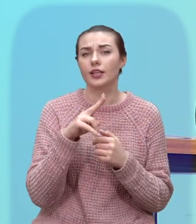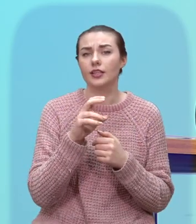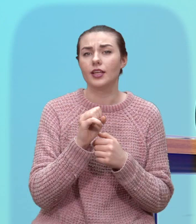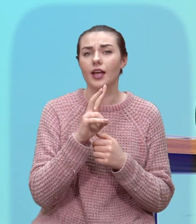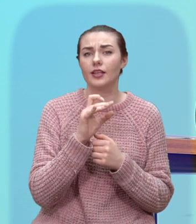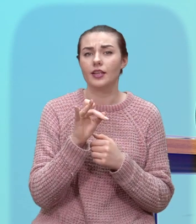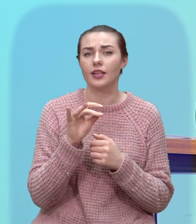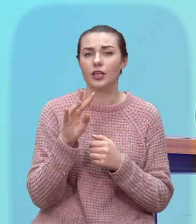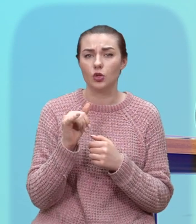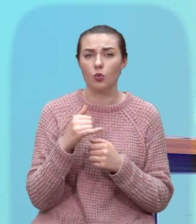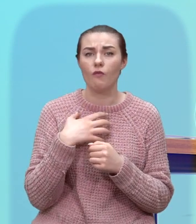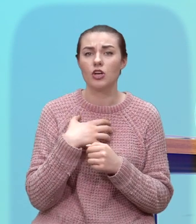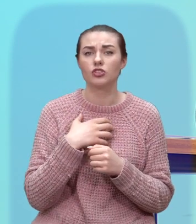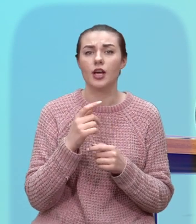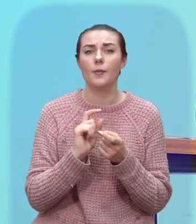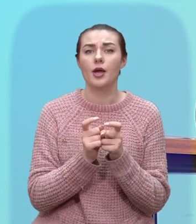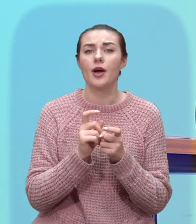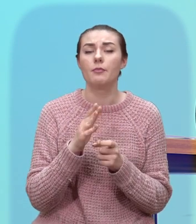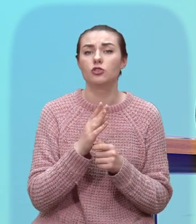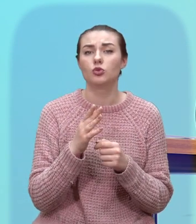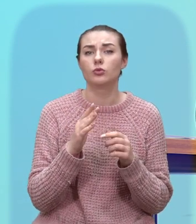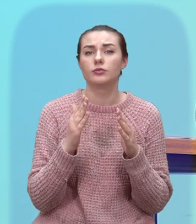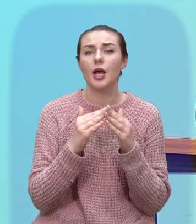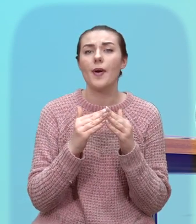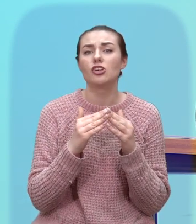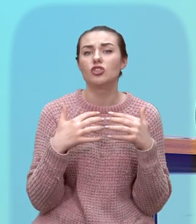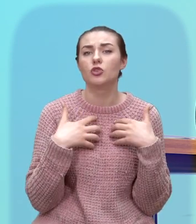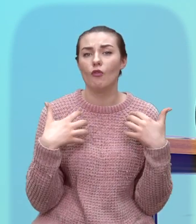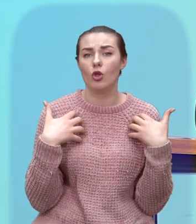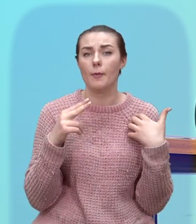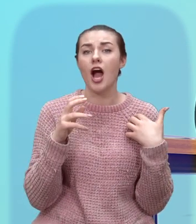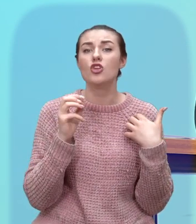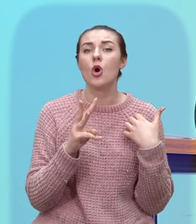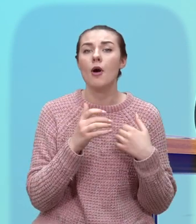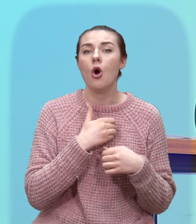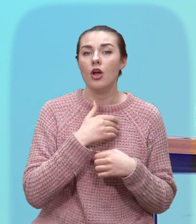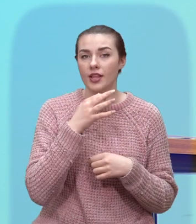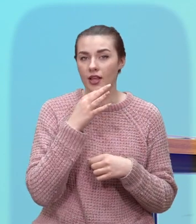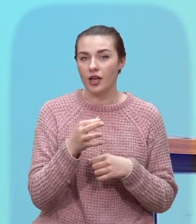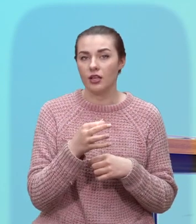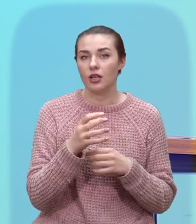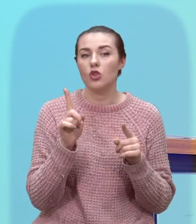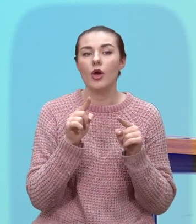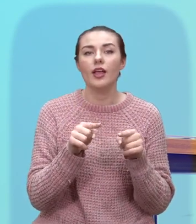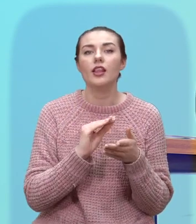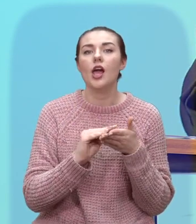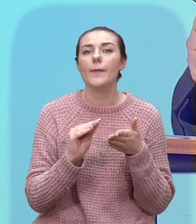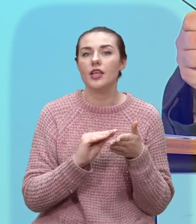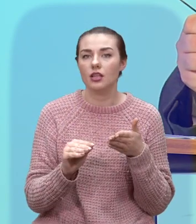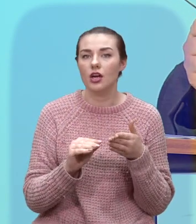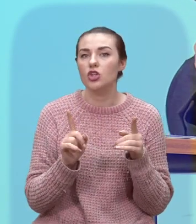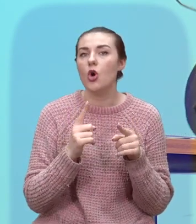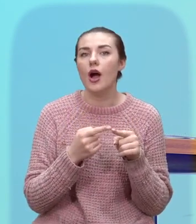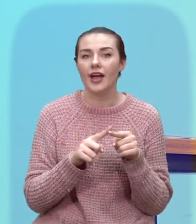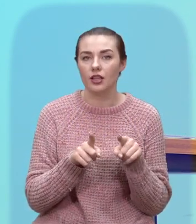важно вот эта борьба между вот этими домашними животными о чем он нам хочет сказать что о чем идет речь что